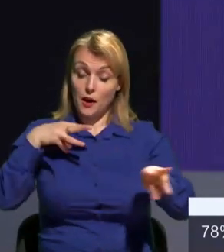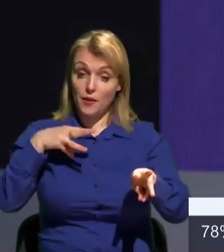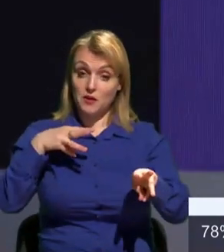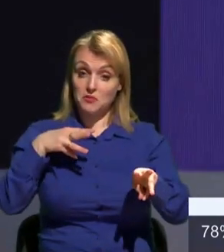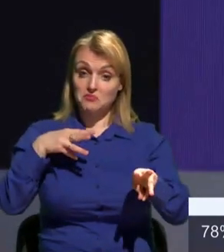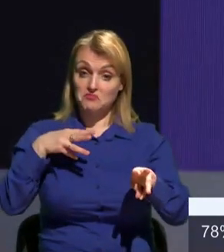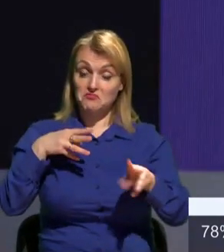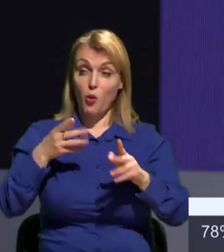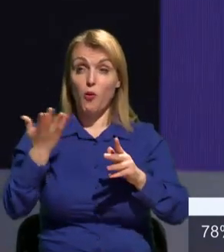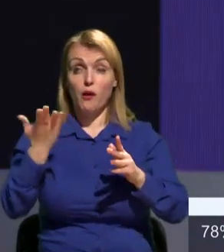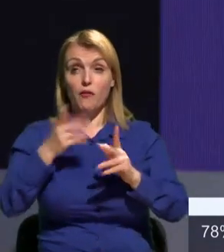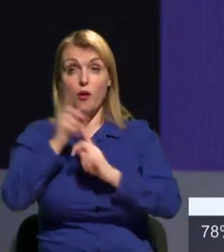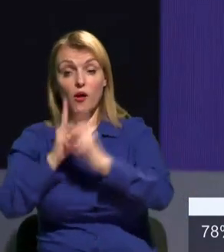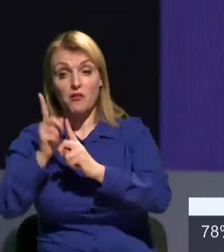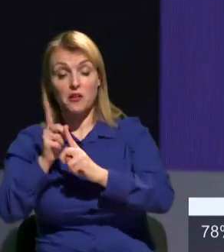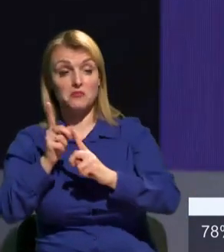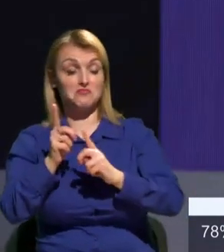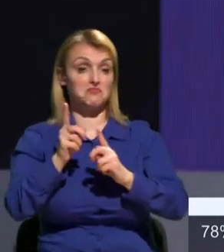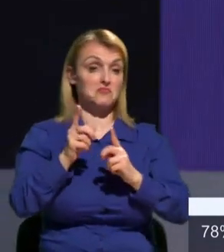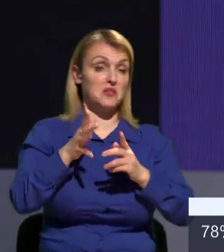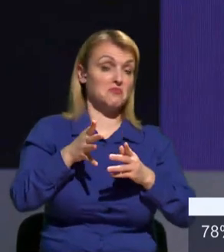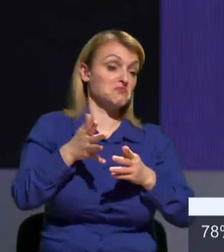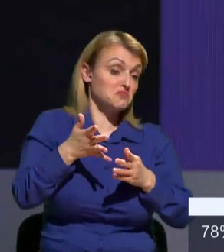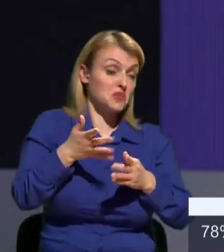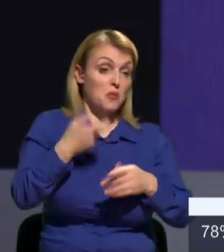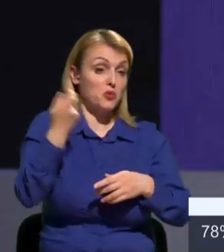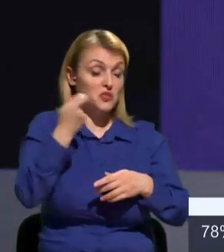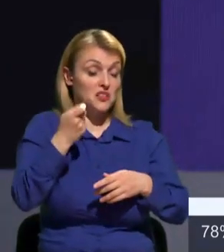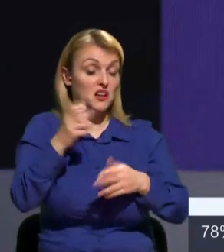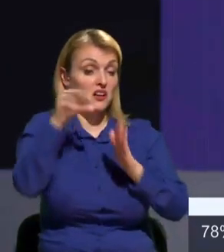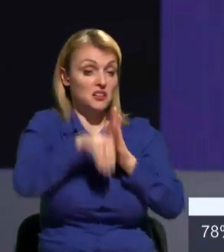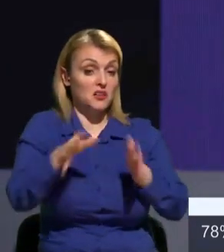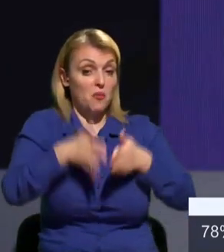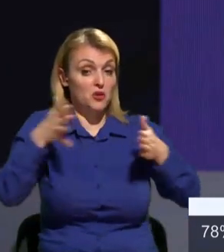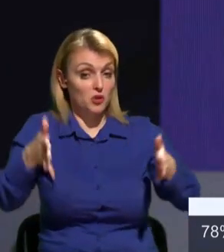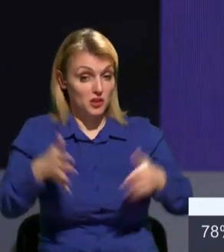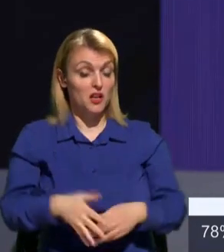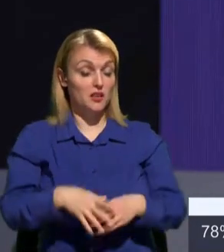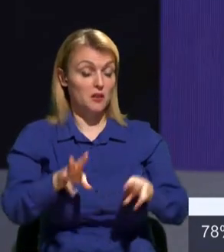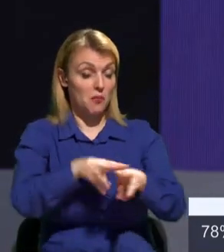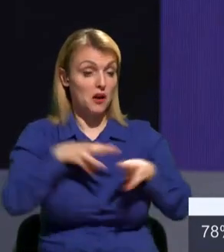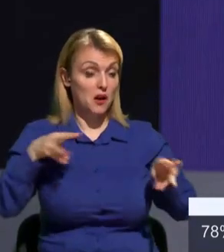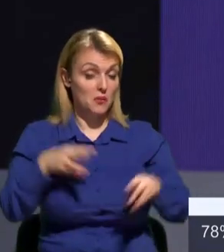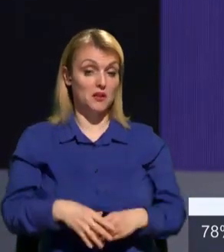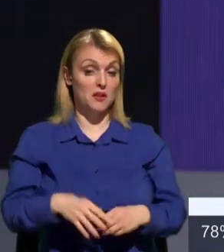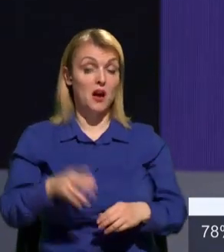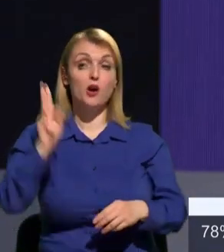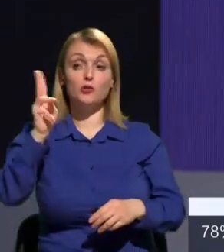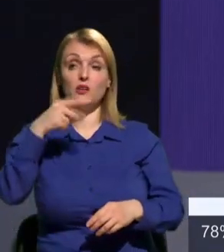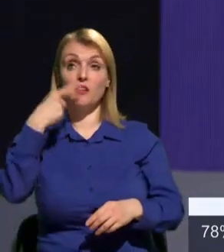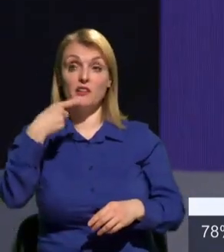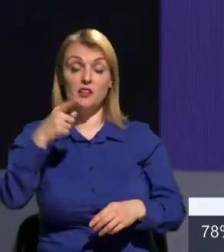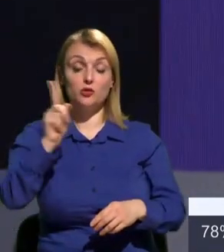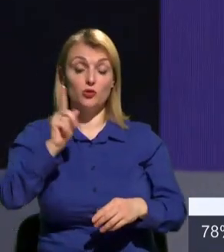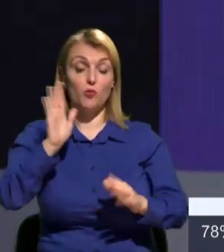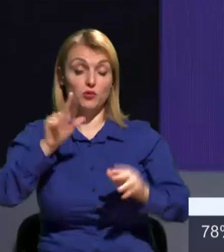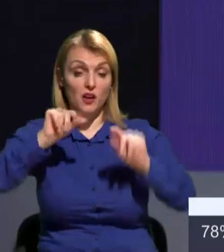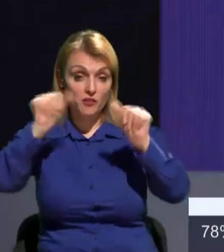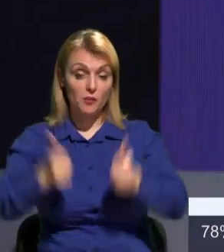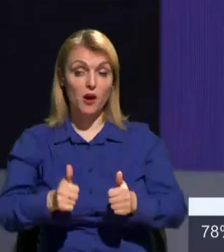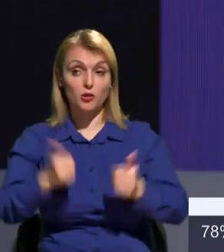o reconfigurare a majorității parlamentare. Unii spun că s-ar forma o majoritate parlamentară nouă. Reiese că dacă va fi